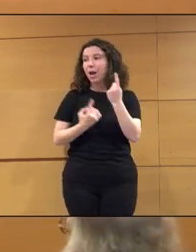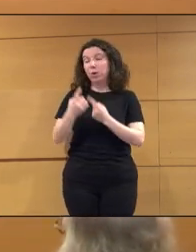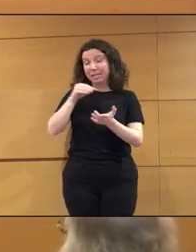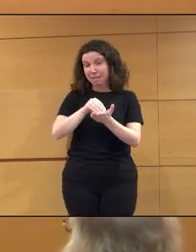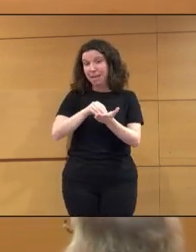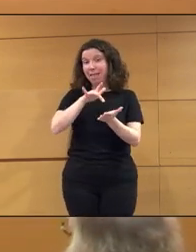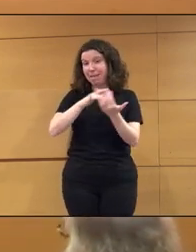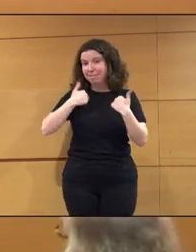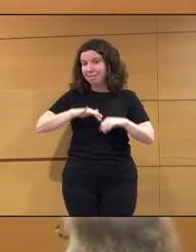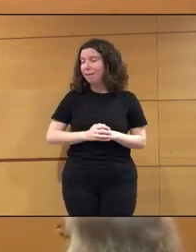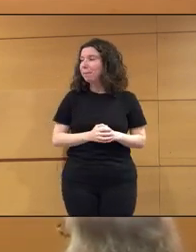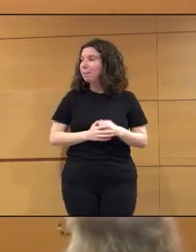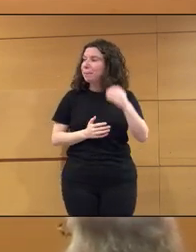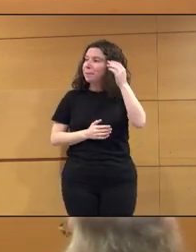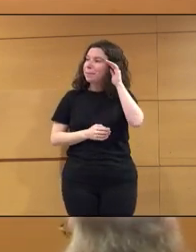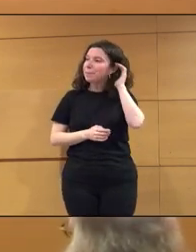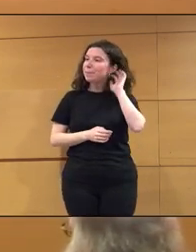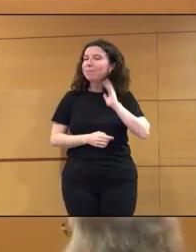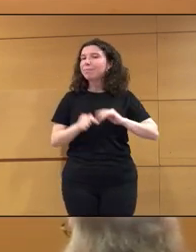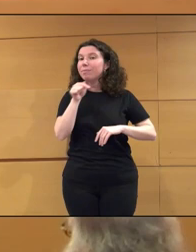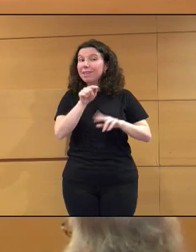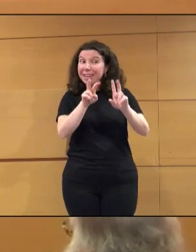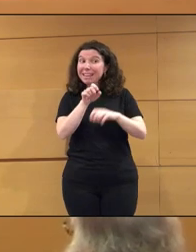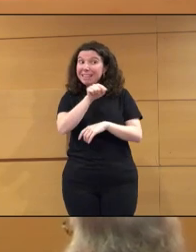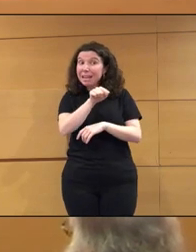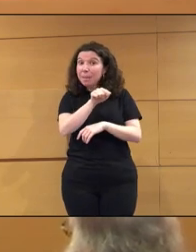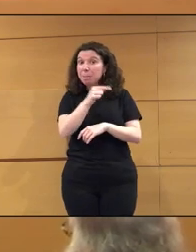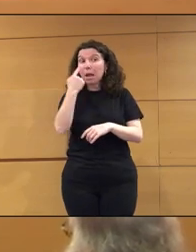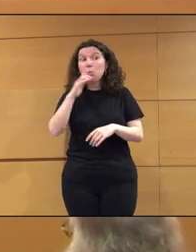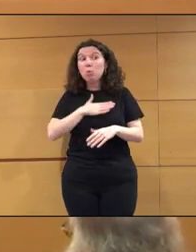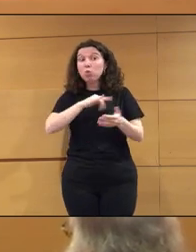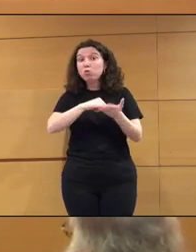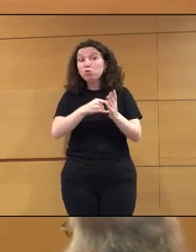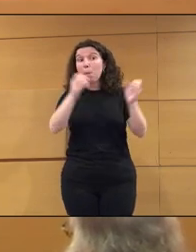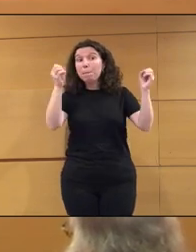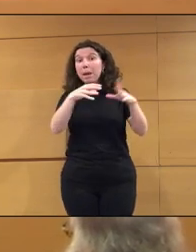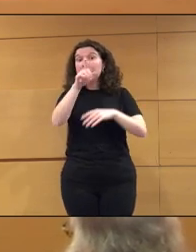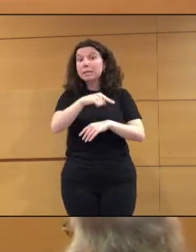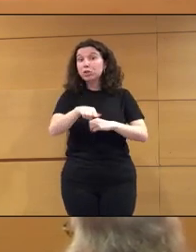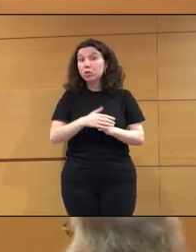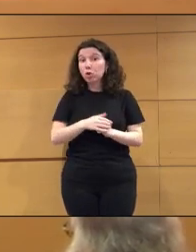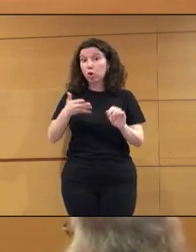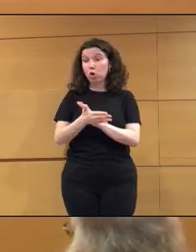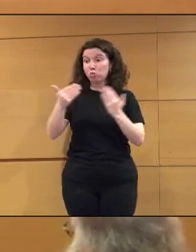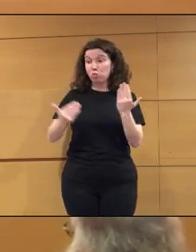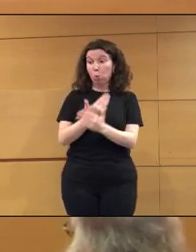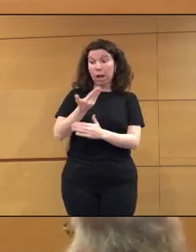sigui, això trobarem la fórmula màgica perquè, a més, a l'anterior jornada, o sigui, si ja estaven